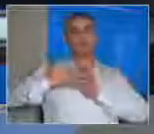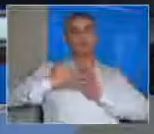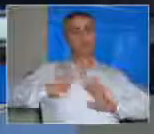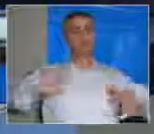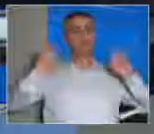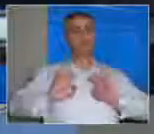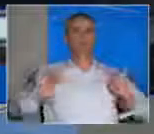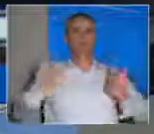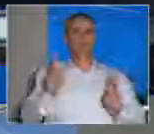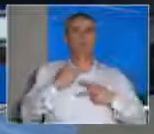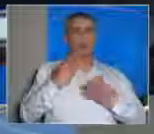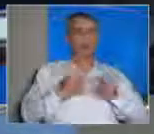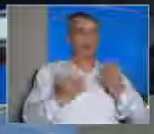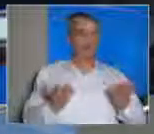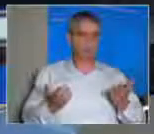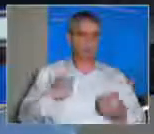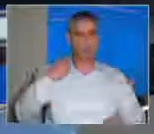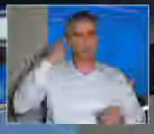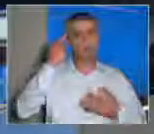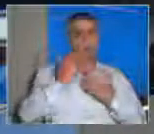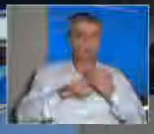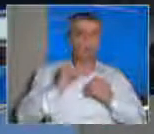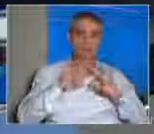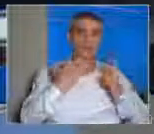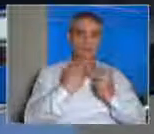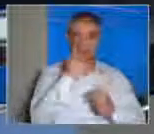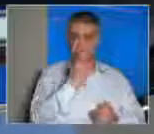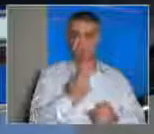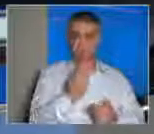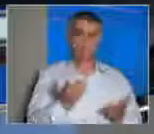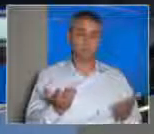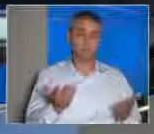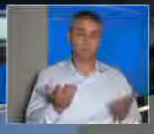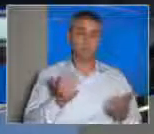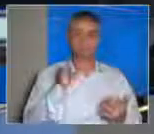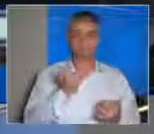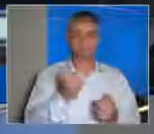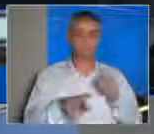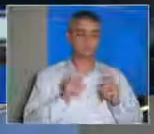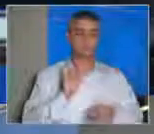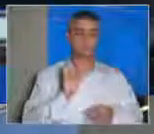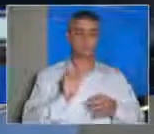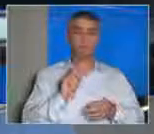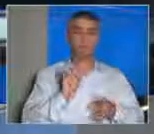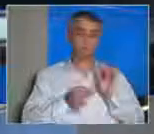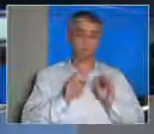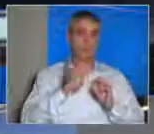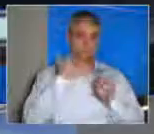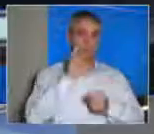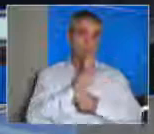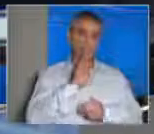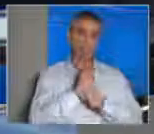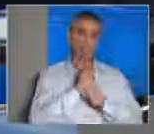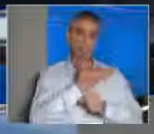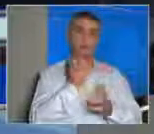ואין עליו יכולת שיפוט. אני חושבת שבסוף כן הציבור יראה וכולי, וכן מערכת המשפט והאכיפה שצריכות לעשות את